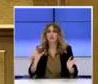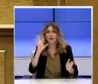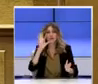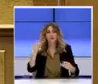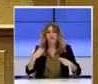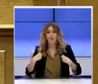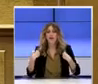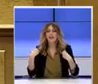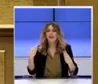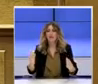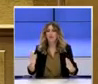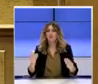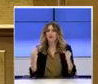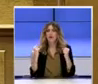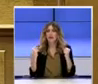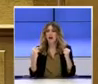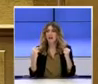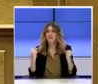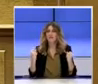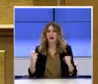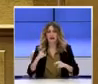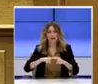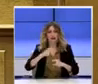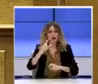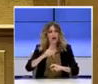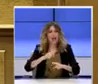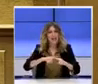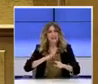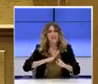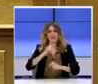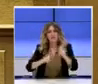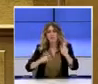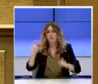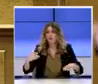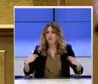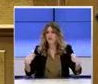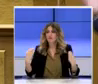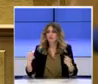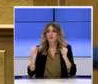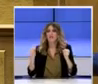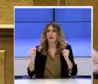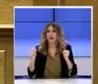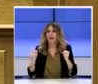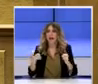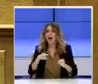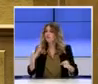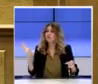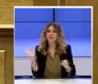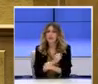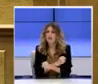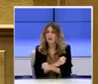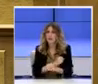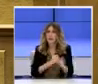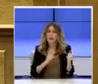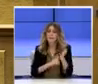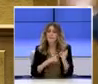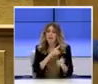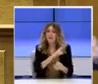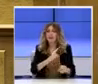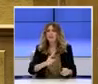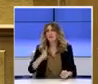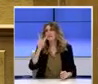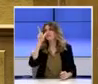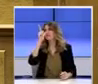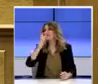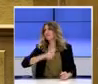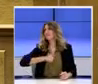Έλληνες πολίτες. Είναι όμως κρίσιμο για να συμβεί αυτό να αφήσετε την αλαζονία, να αφήσετε τη λογική του